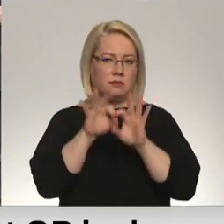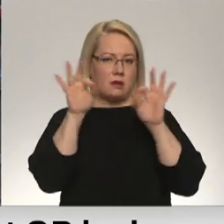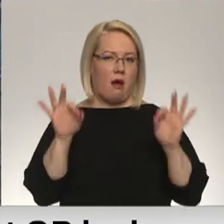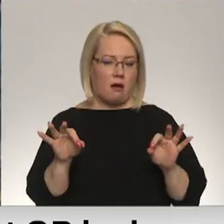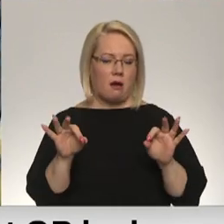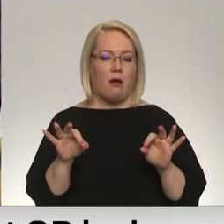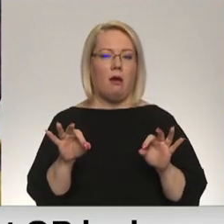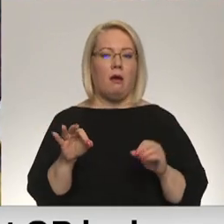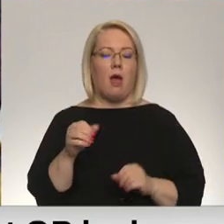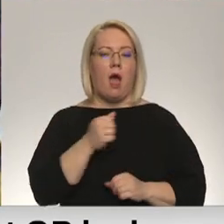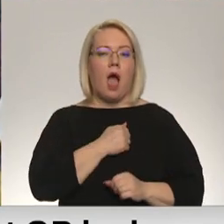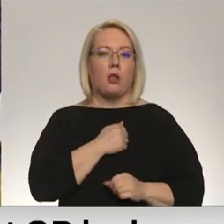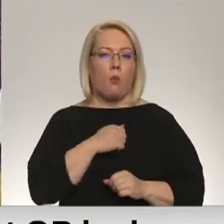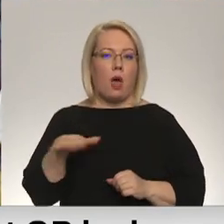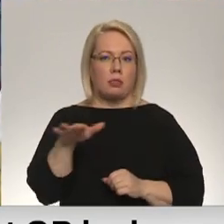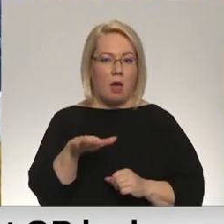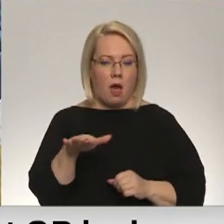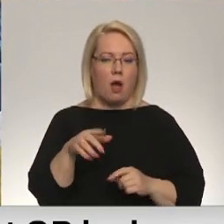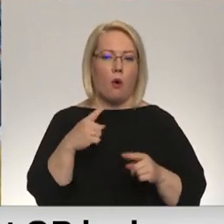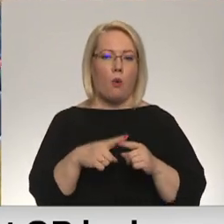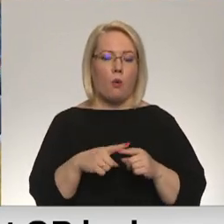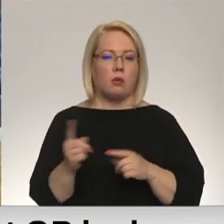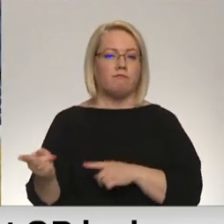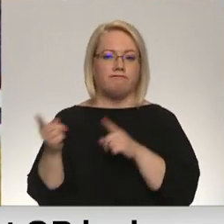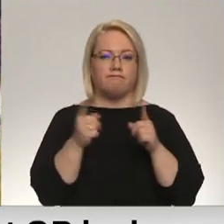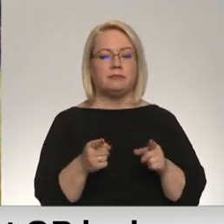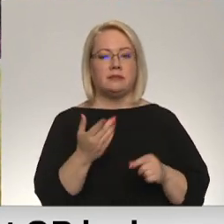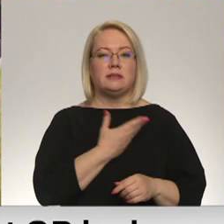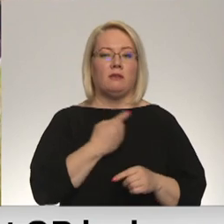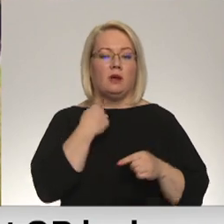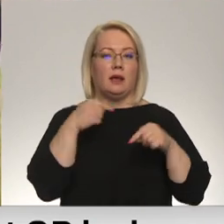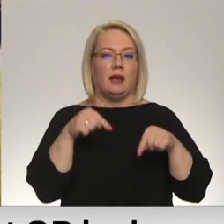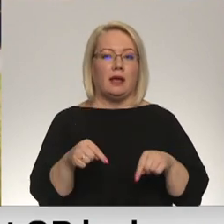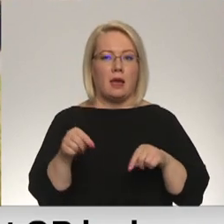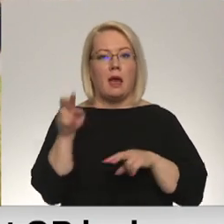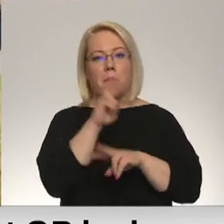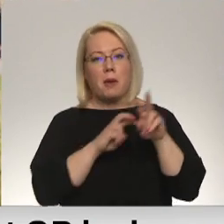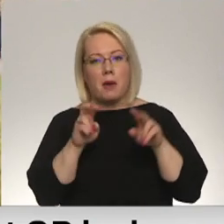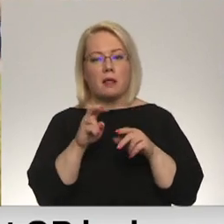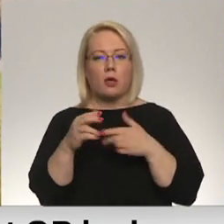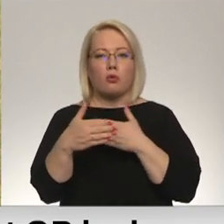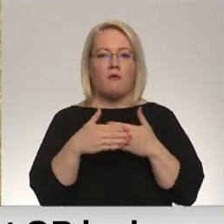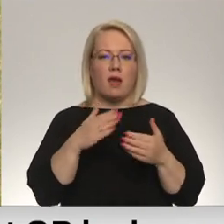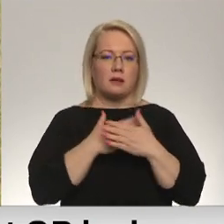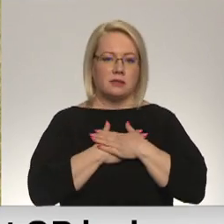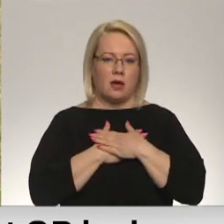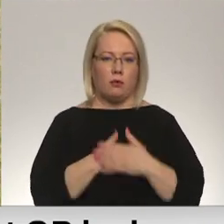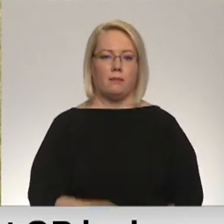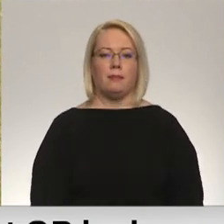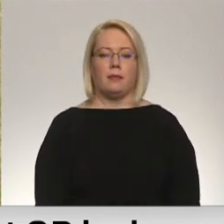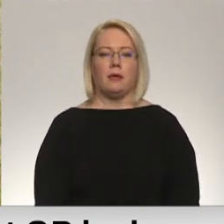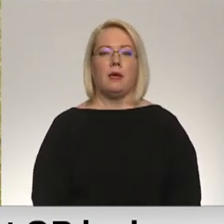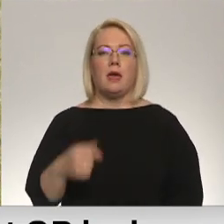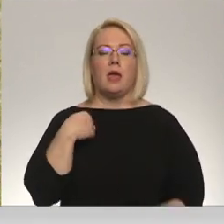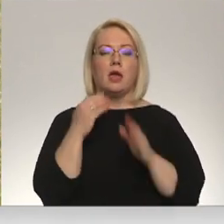Aglona lielākoties, jā, un pārvācoties jau uz dzīvi Rīgā, tad piemeklējam kaut ko arī šeit tuvāk sev. Nu, es lūdzu pa